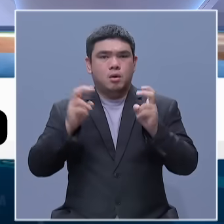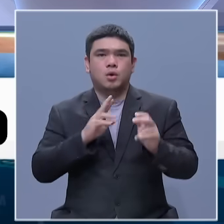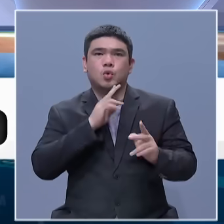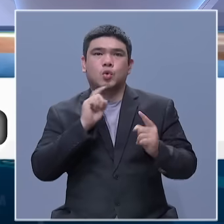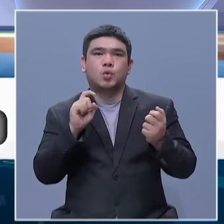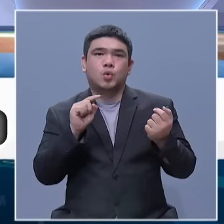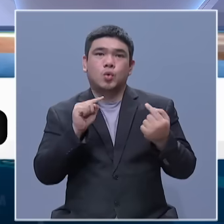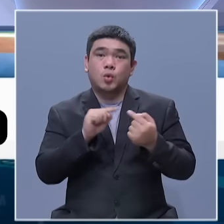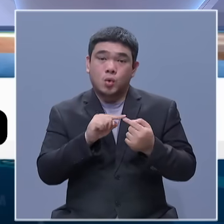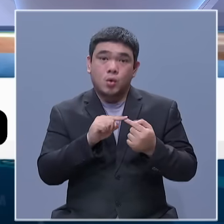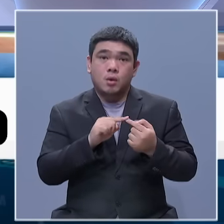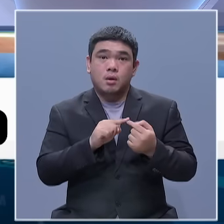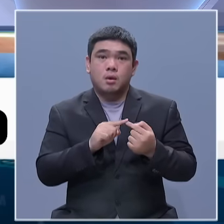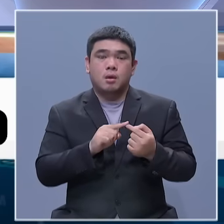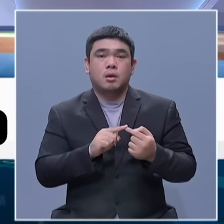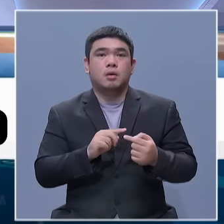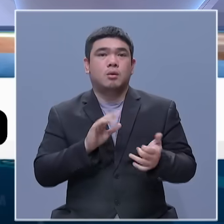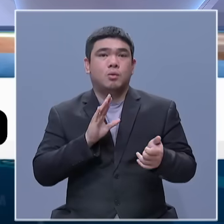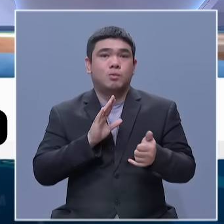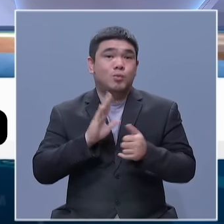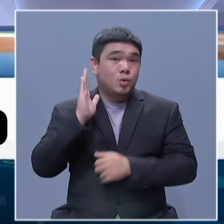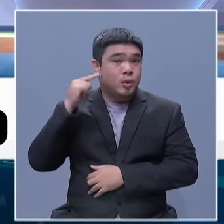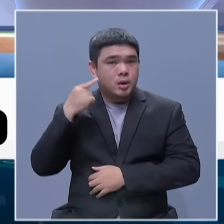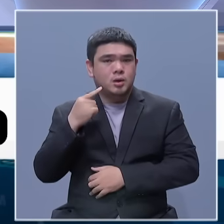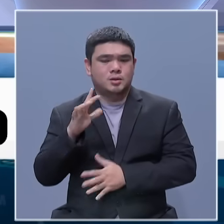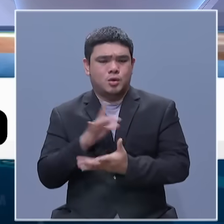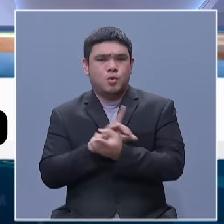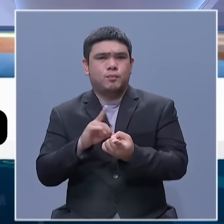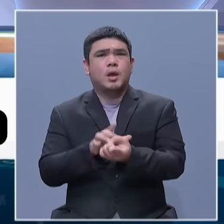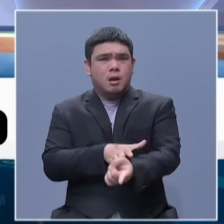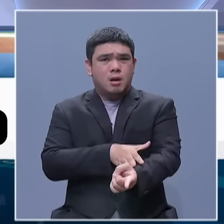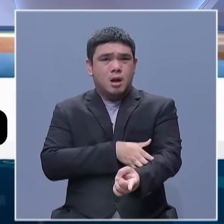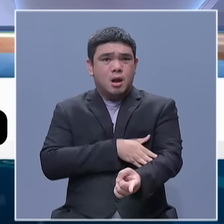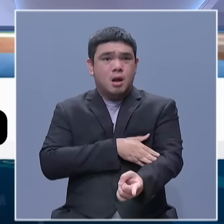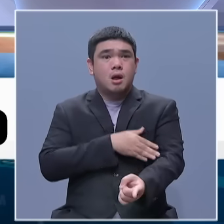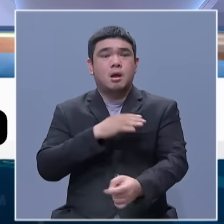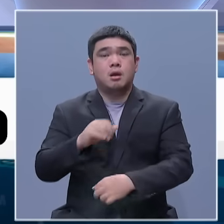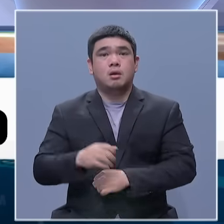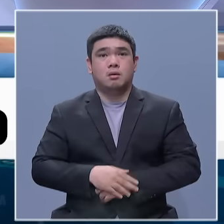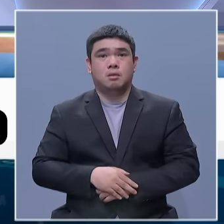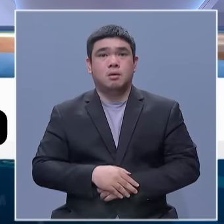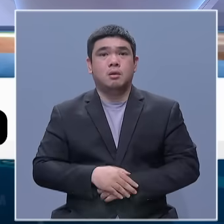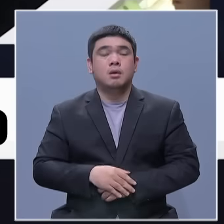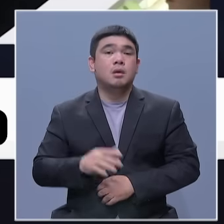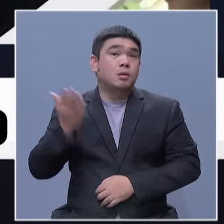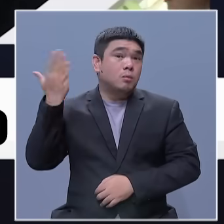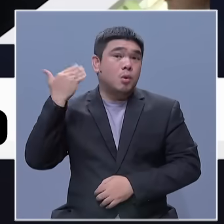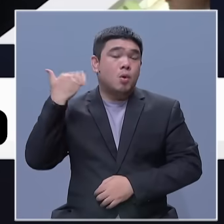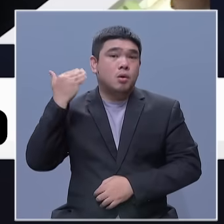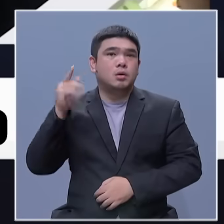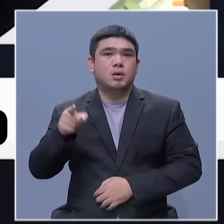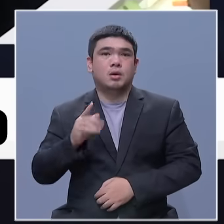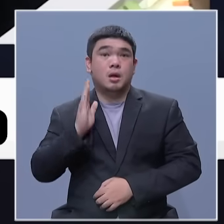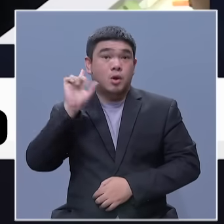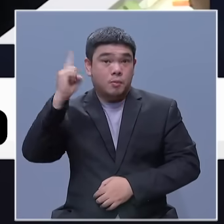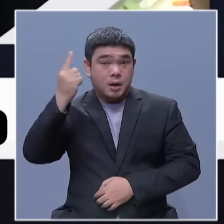ายถูกสังคมต้องบอกว่าสังคมให้ความสนใจมาตั้งแต่สมัยมีพรรคอนาคตใหม่แล้วซึ่งต่อมา